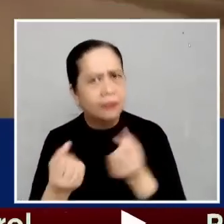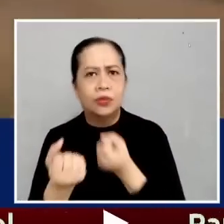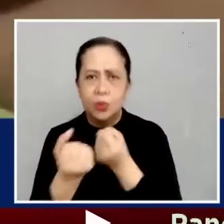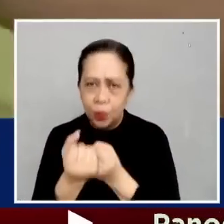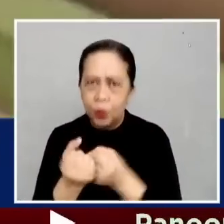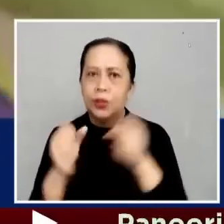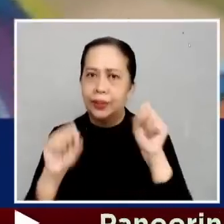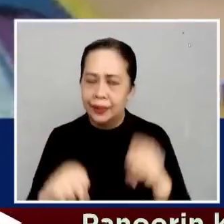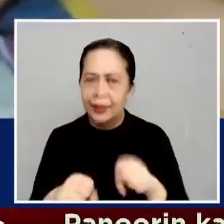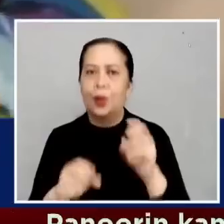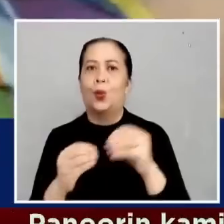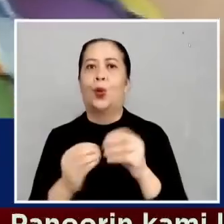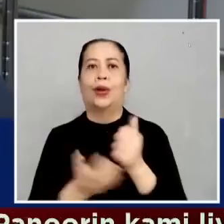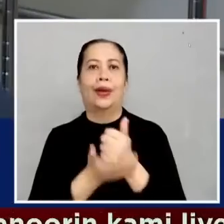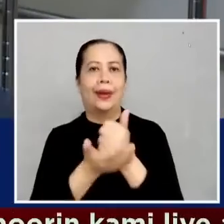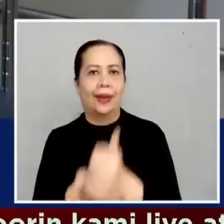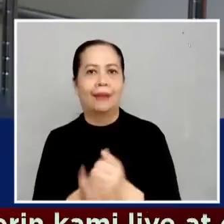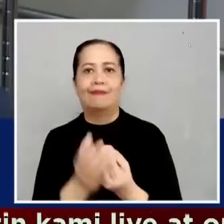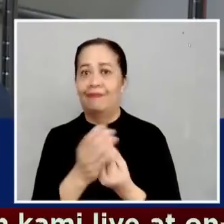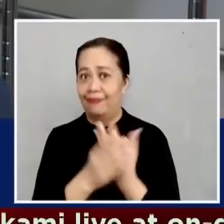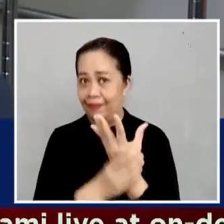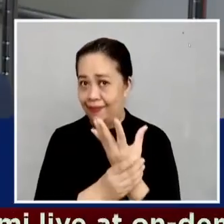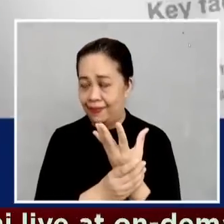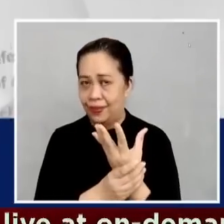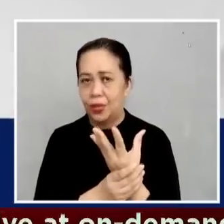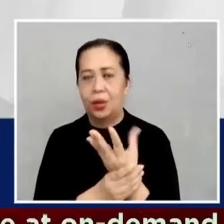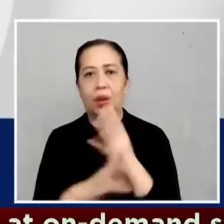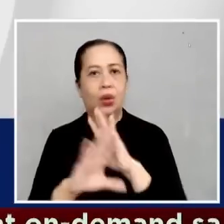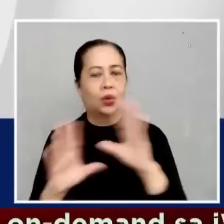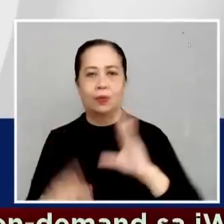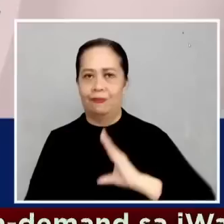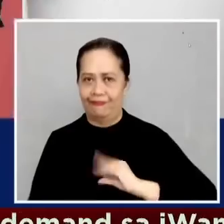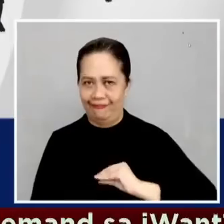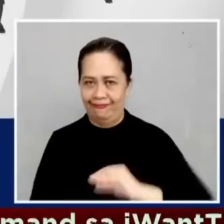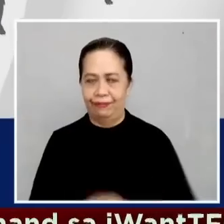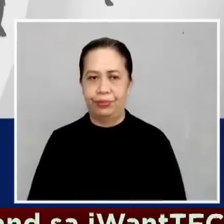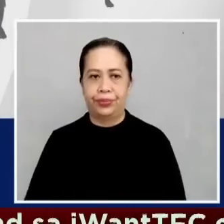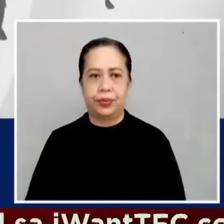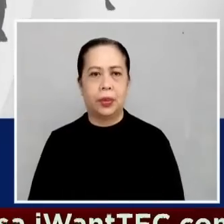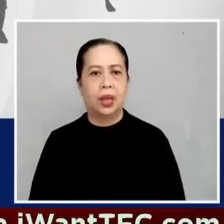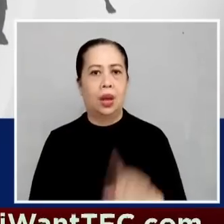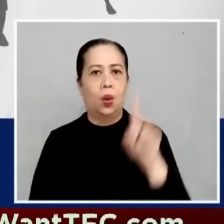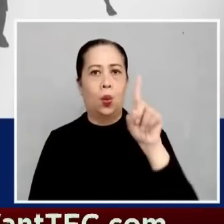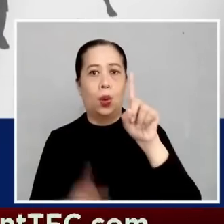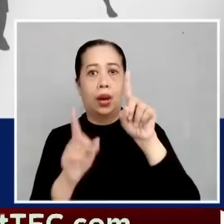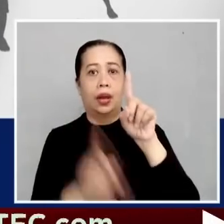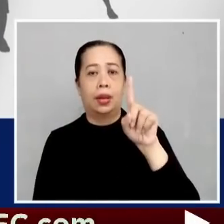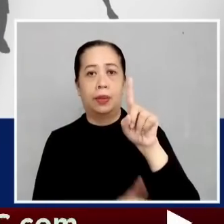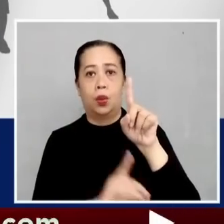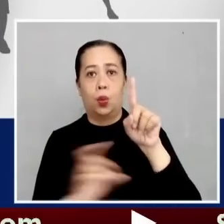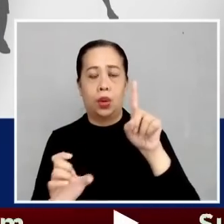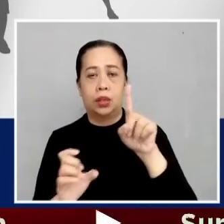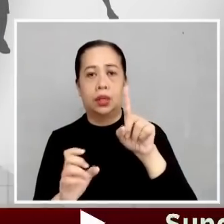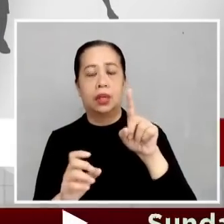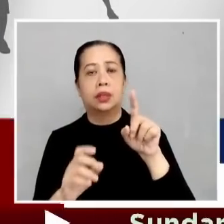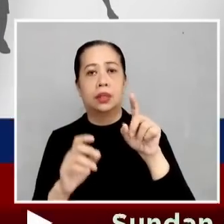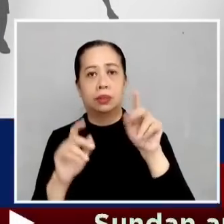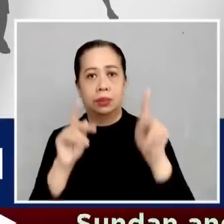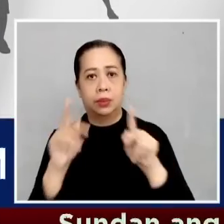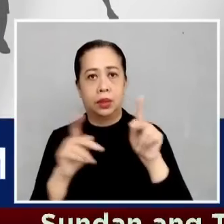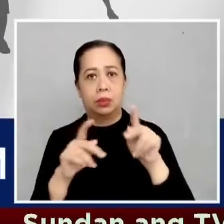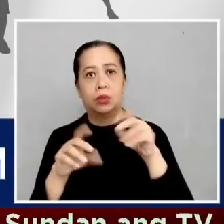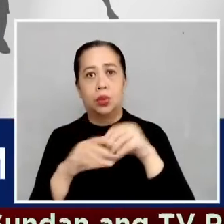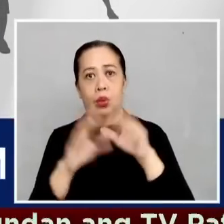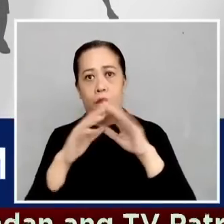Mas matutulungan natin silang mag-grow. Huwag silang mapanghinaan ng loob. Nasa isa sa bawat 100 bata sa buong mundo ang may